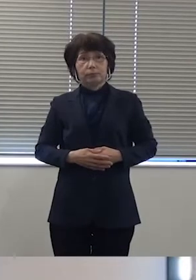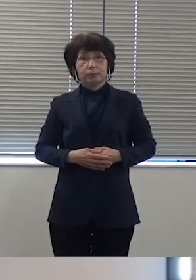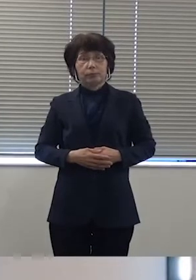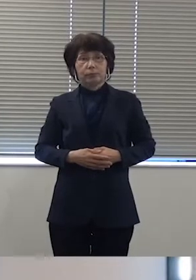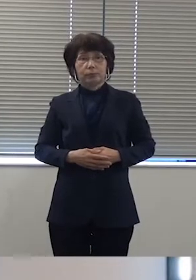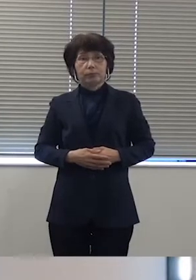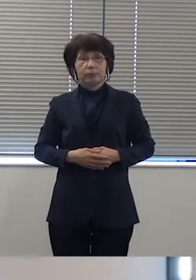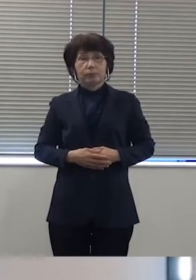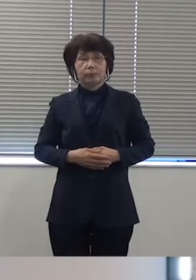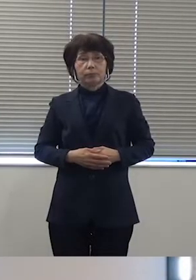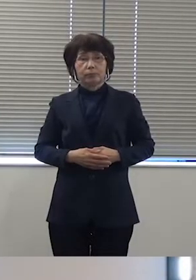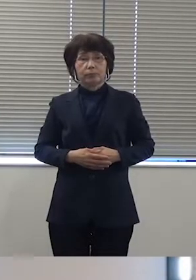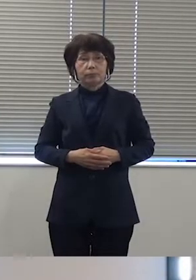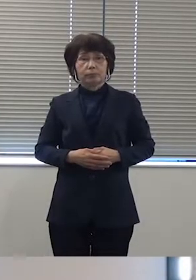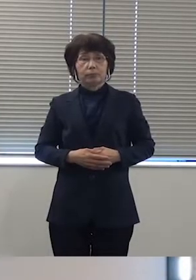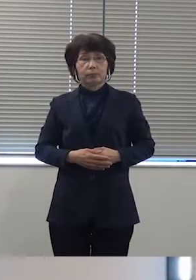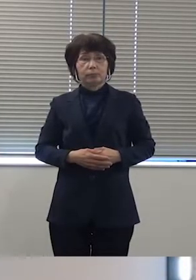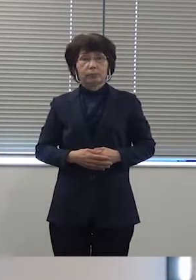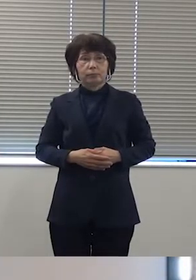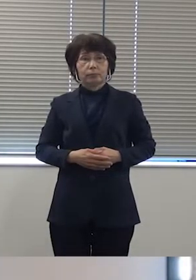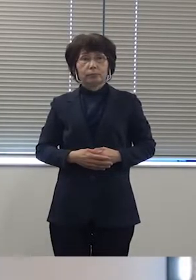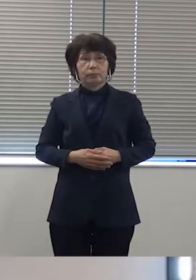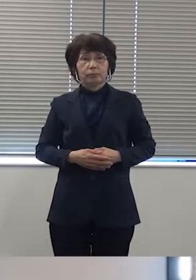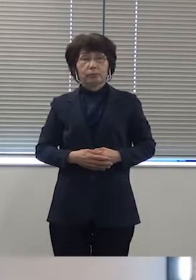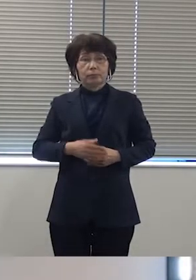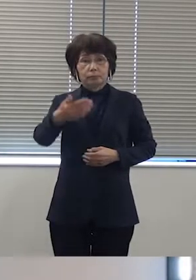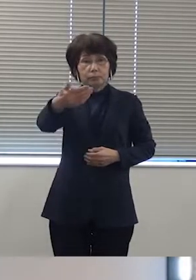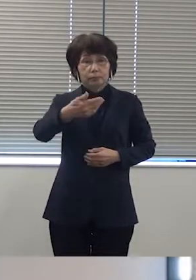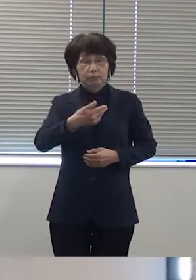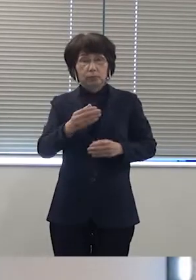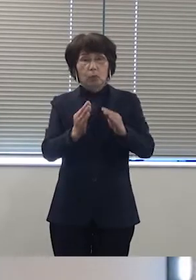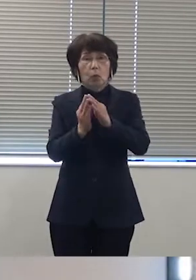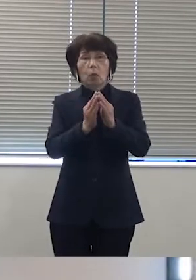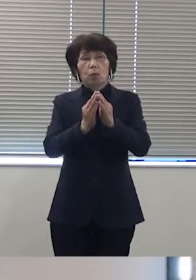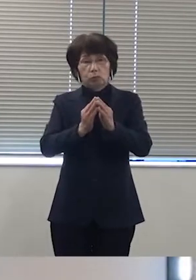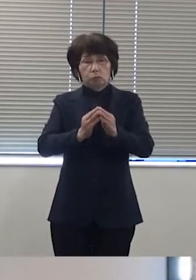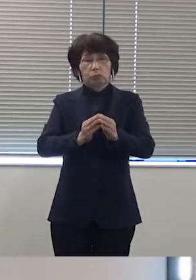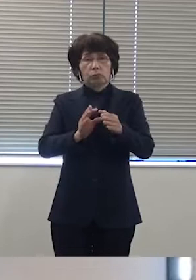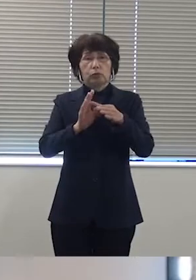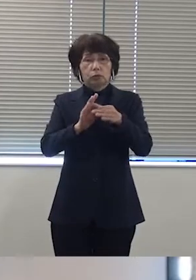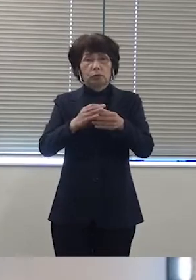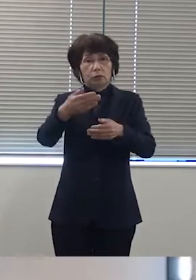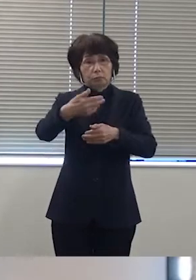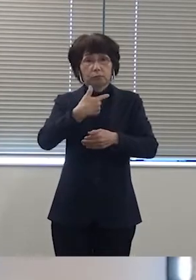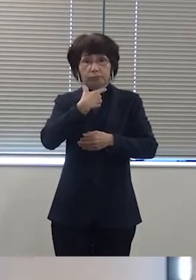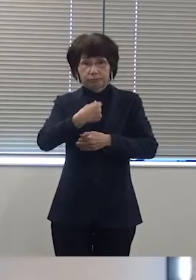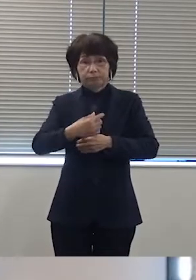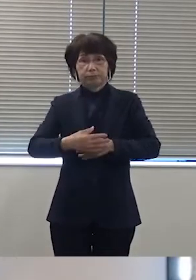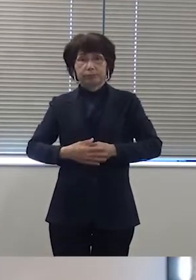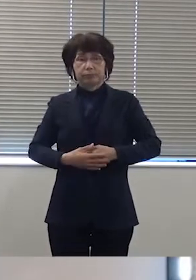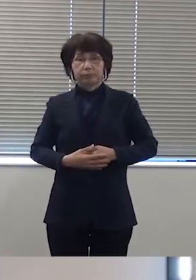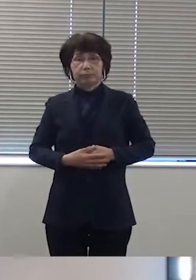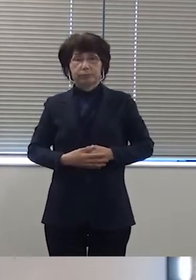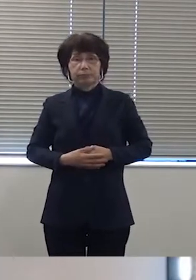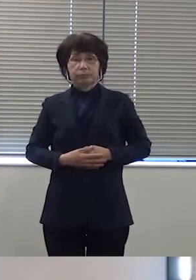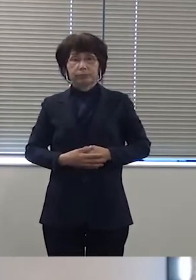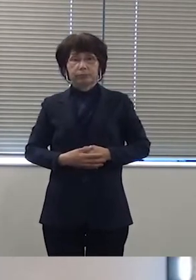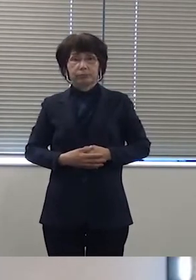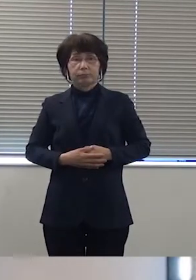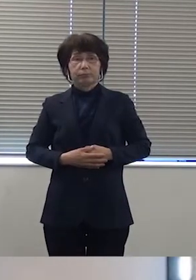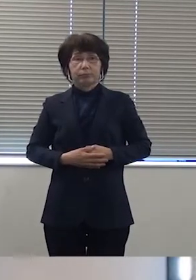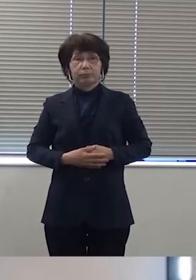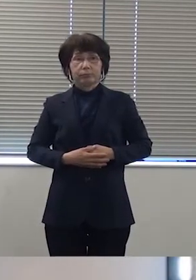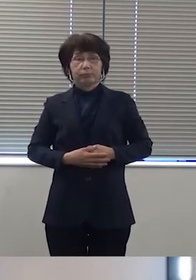保育のことをお聞きします。ちょっとこの辺はよくわからないんですけど、要は2045年の人口推計